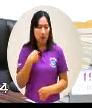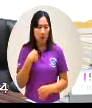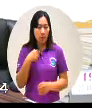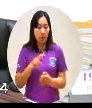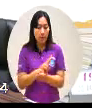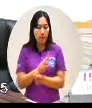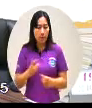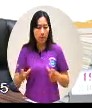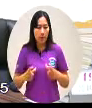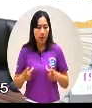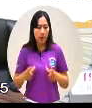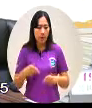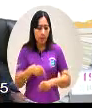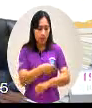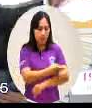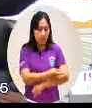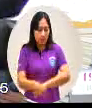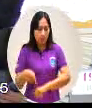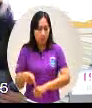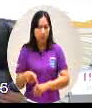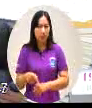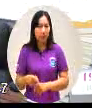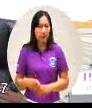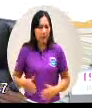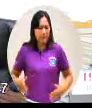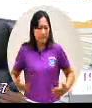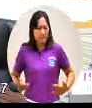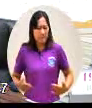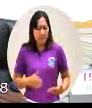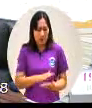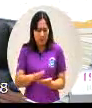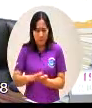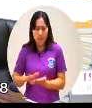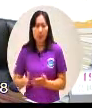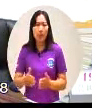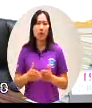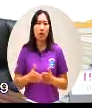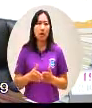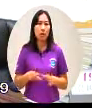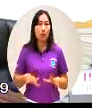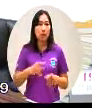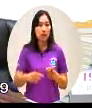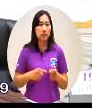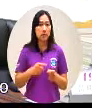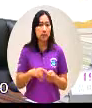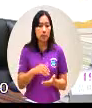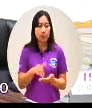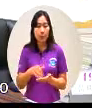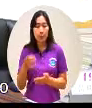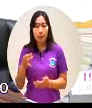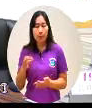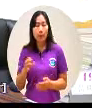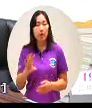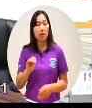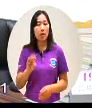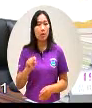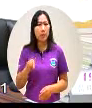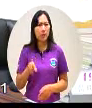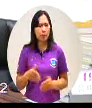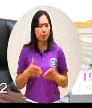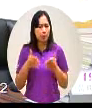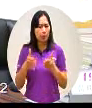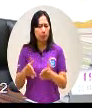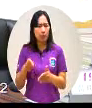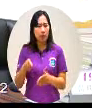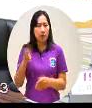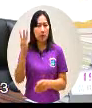哦，所以局长，针对这个，你要开说明一下无？经费有变无？今年那有变是不是？针对水利这个设